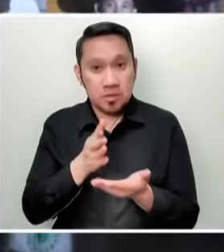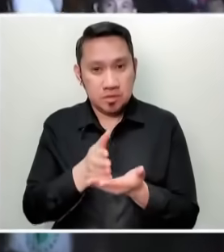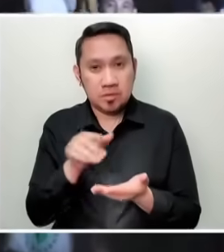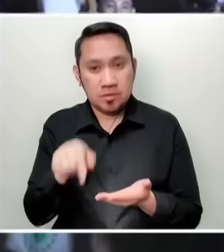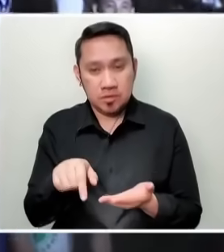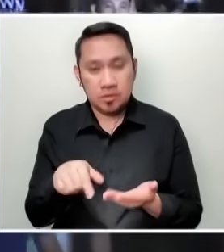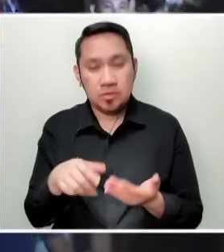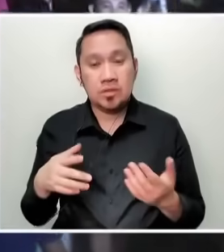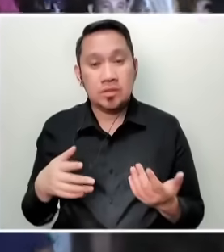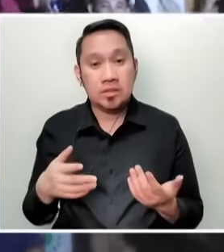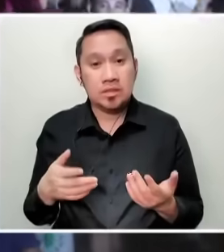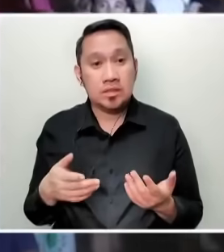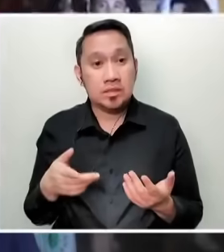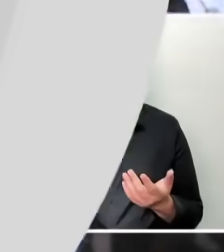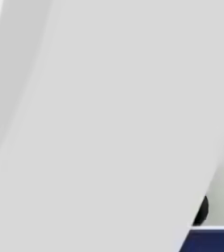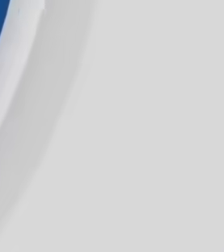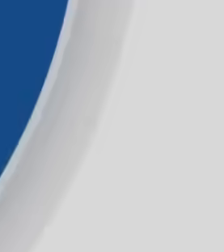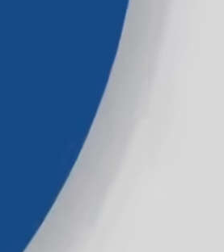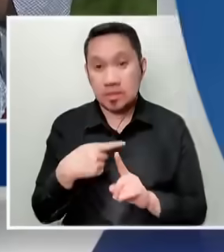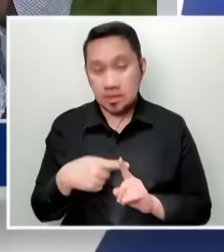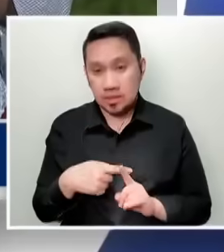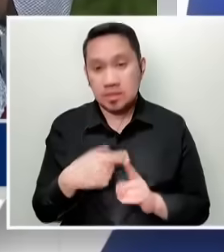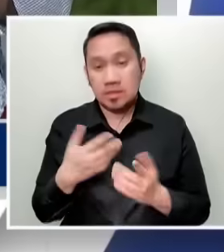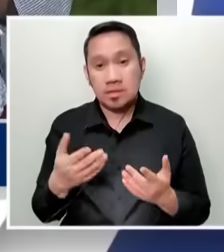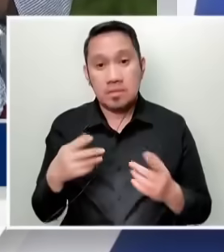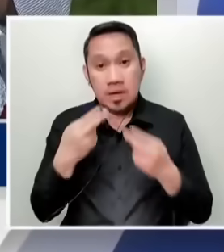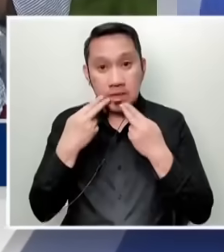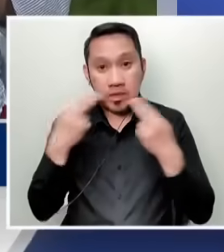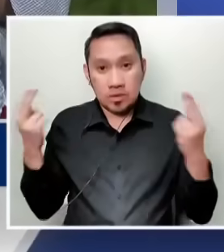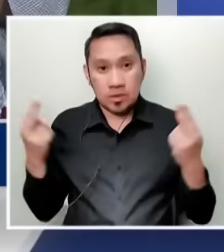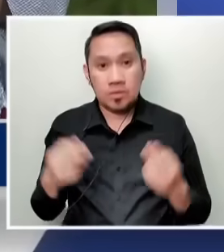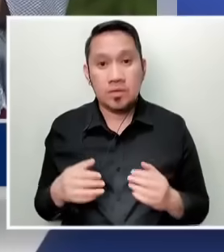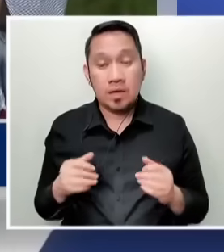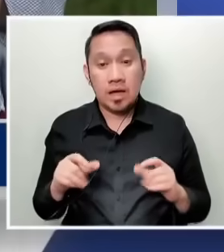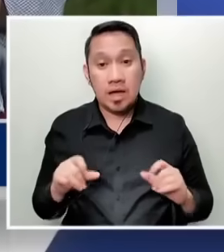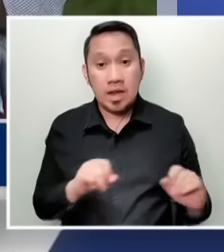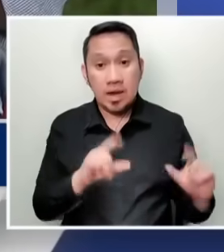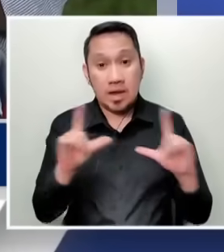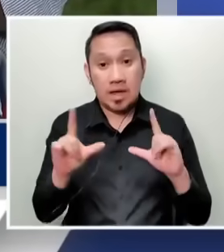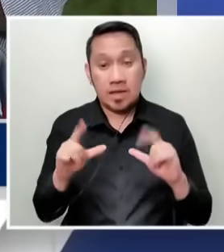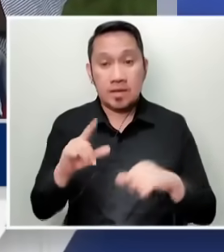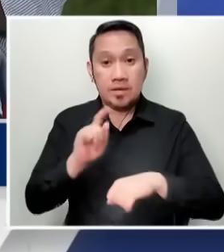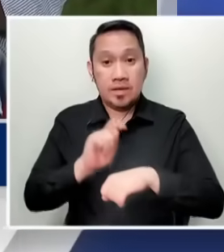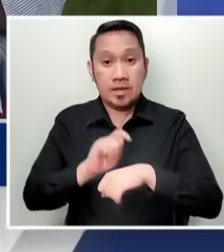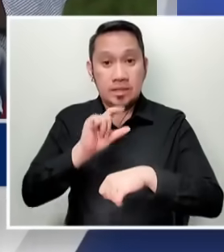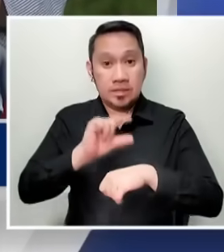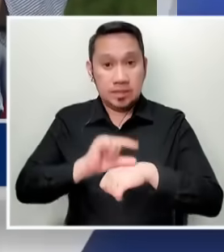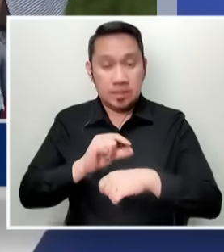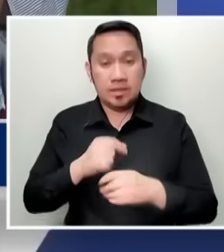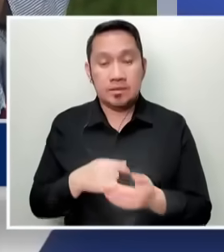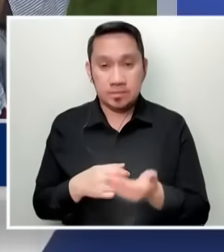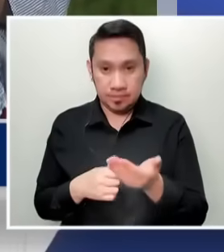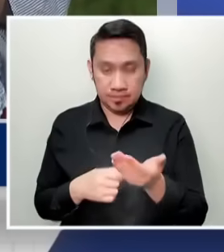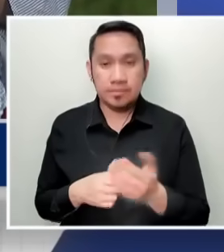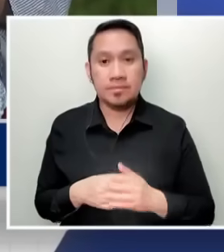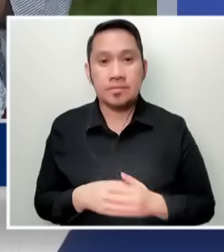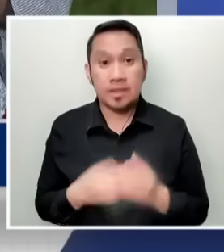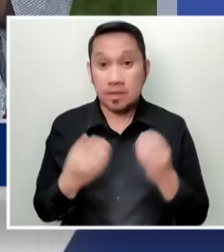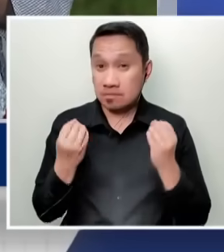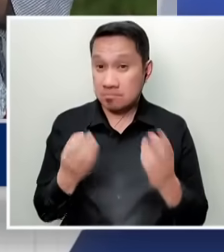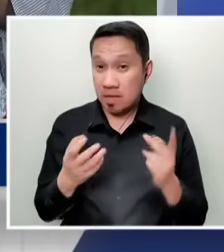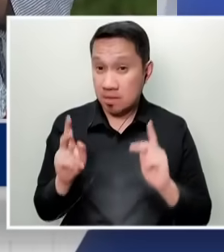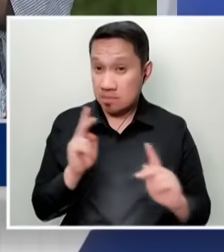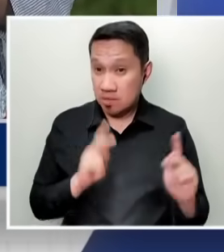ng mga bayani. Live mula sa Taguig City, nagpapatrol si Bianca Dava. Bianca, marami bang